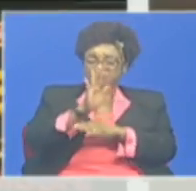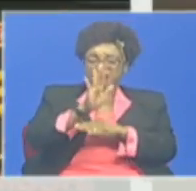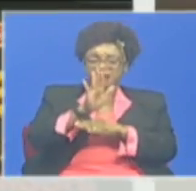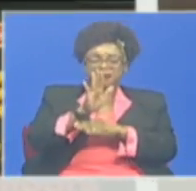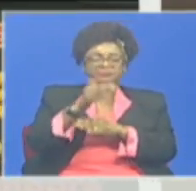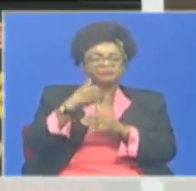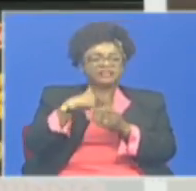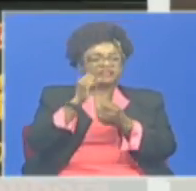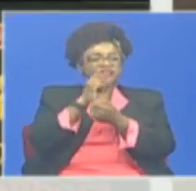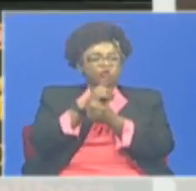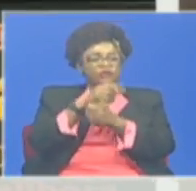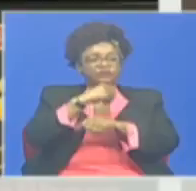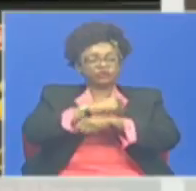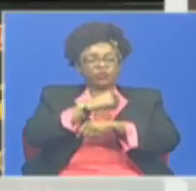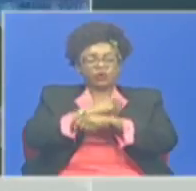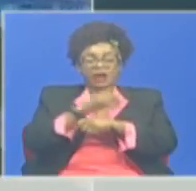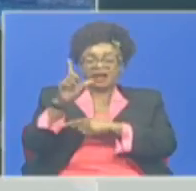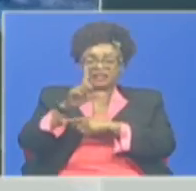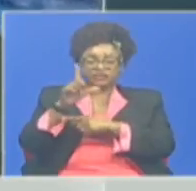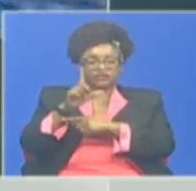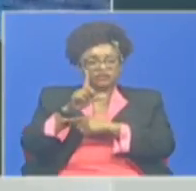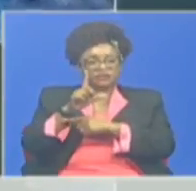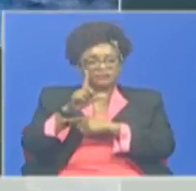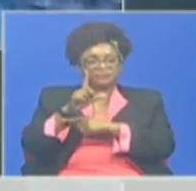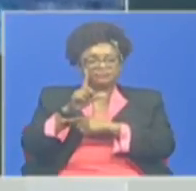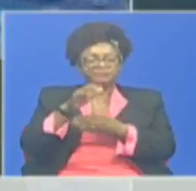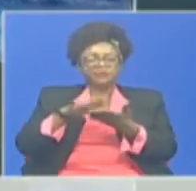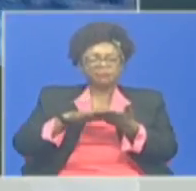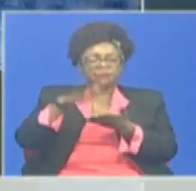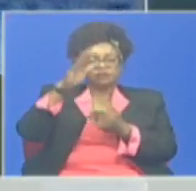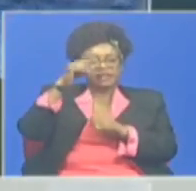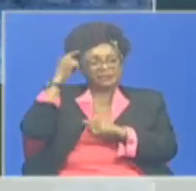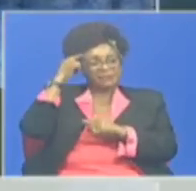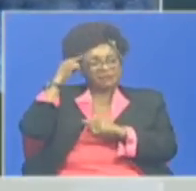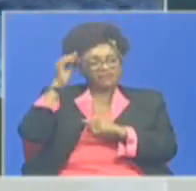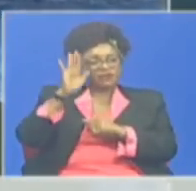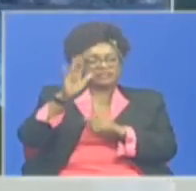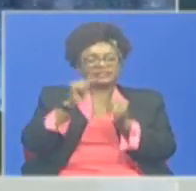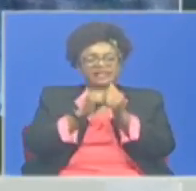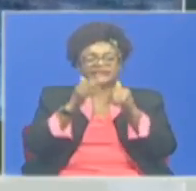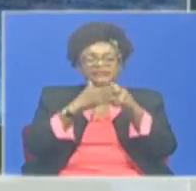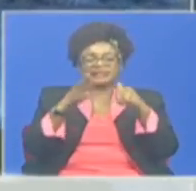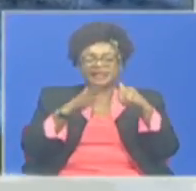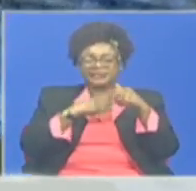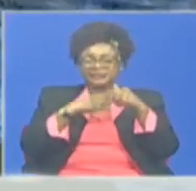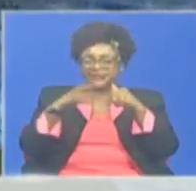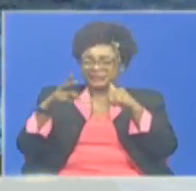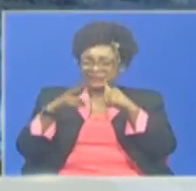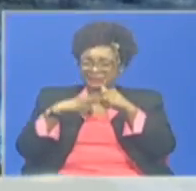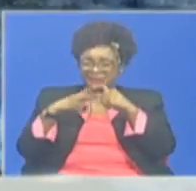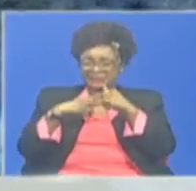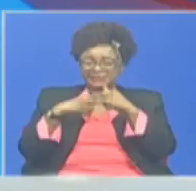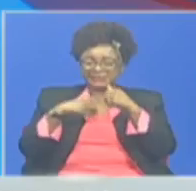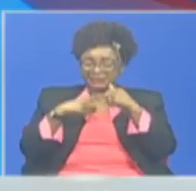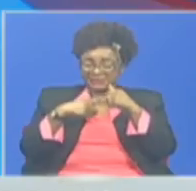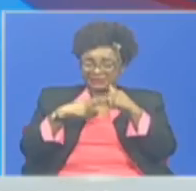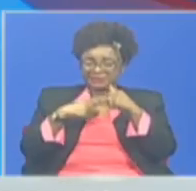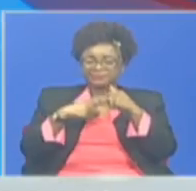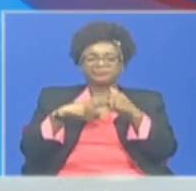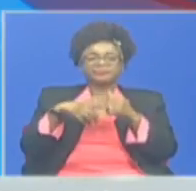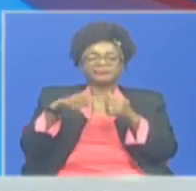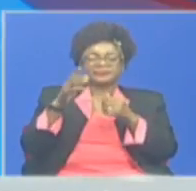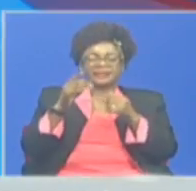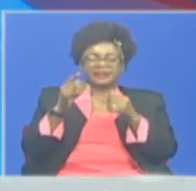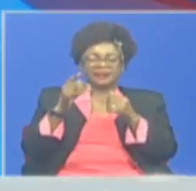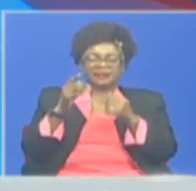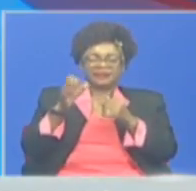secondary school literature studies. He is mostly remembered for his 1996 award-winning novel Siku Njema. Ken